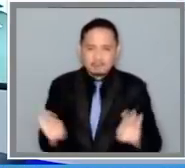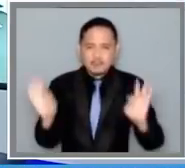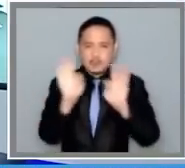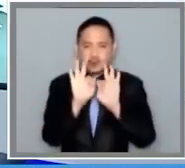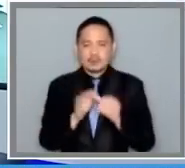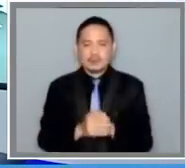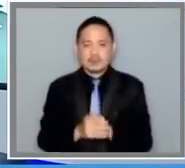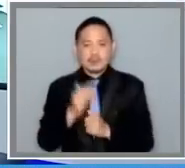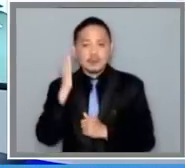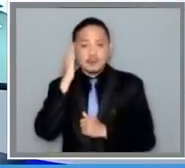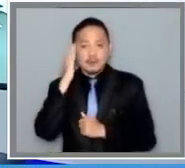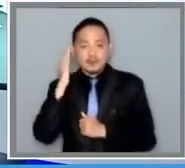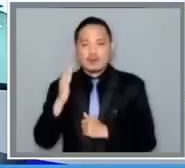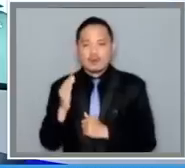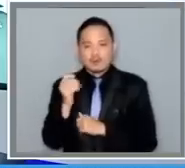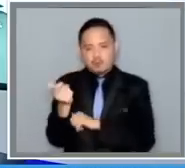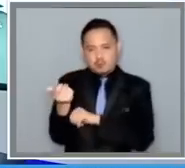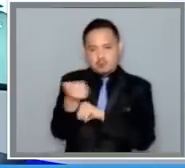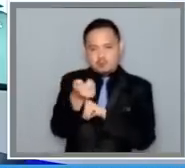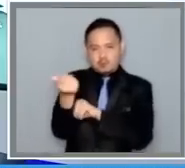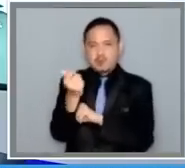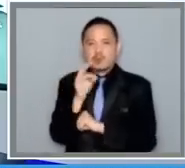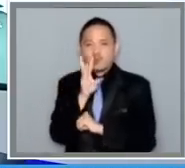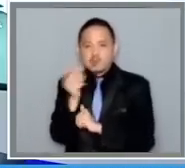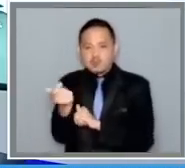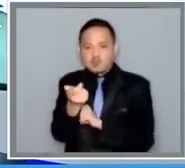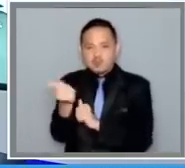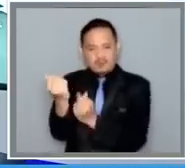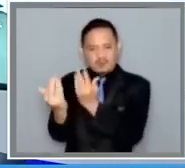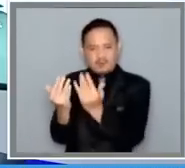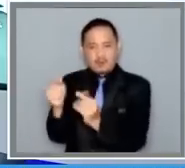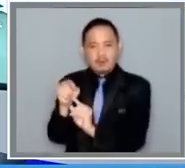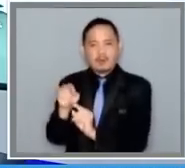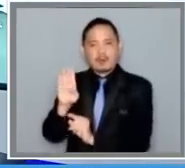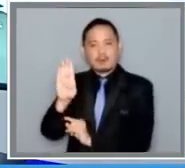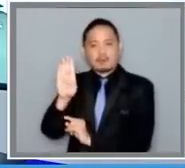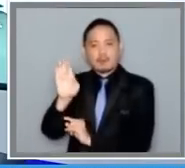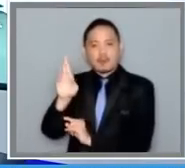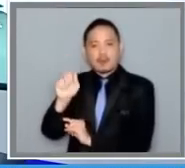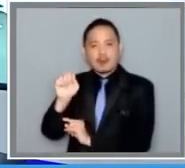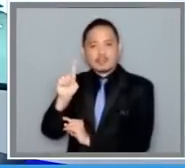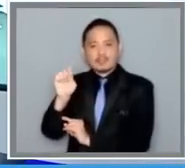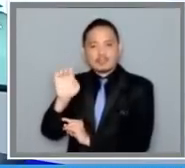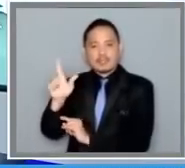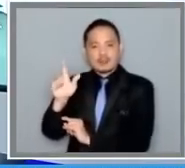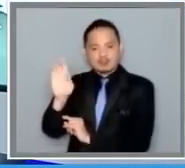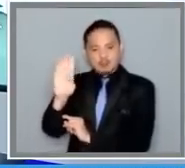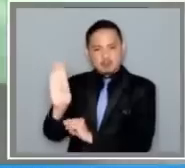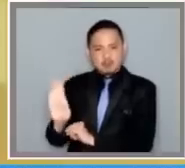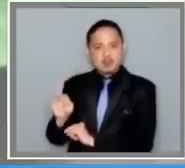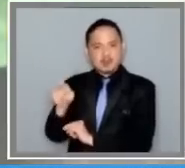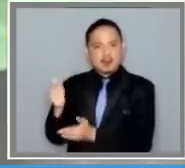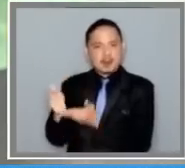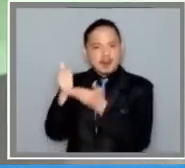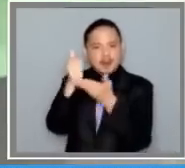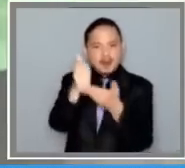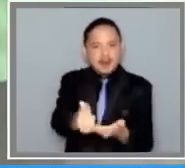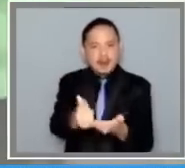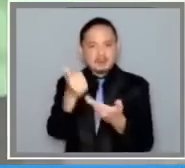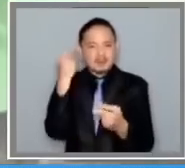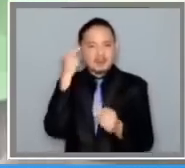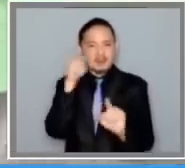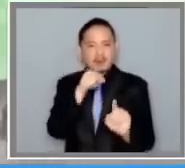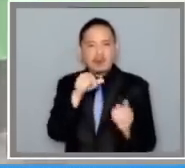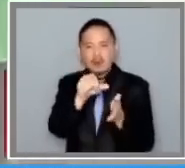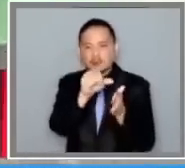sa Brazil, wala hong sinayang talaga na oras para hanapin ang isang lalaking kailangang operahan. Nag-hiking noon sa liblib